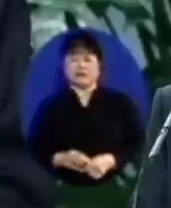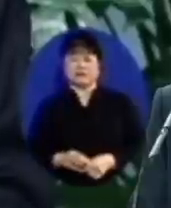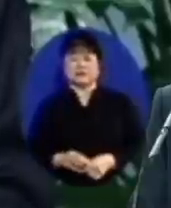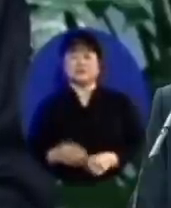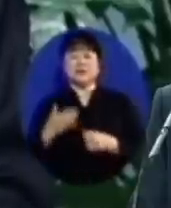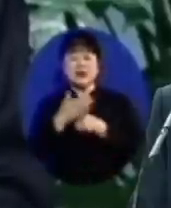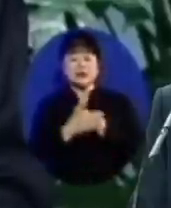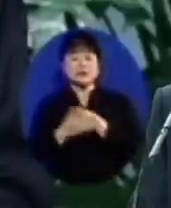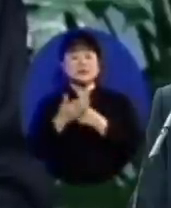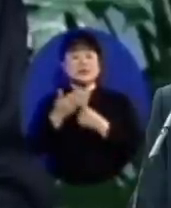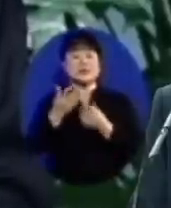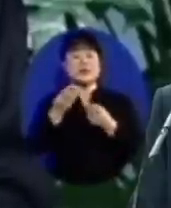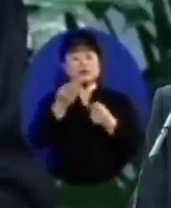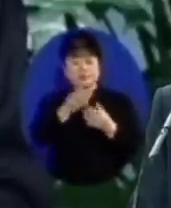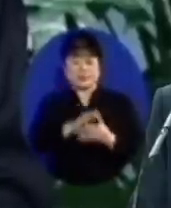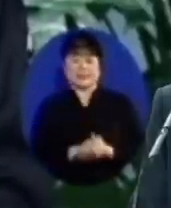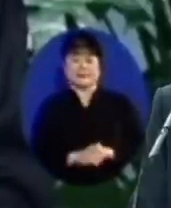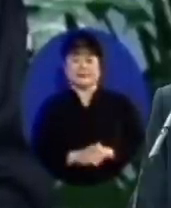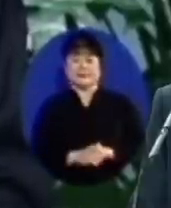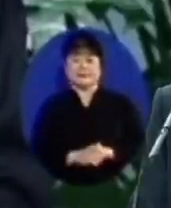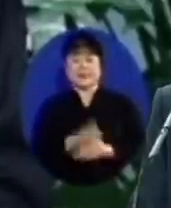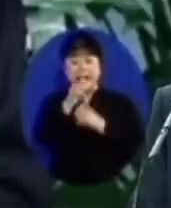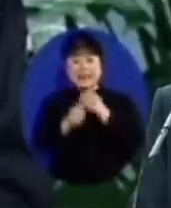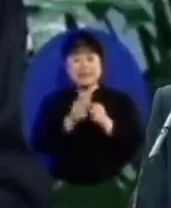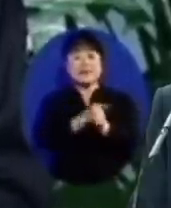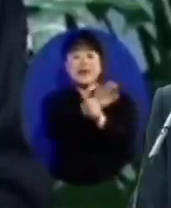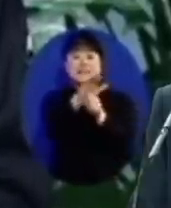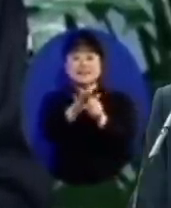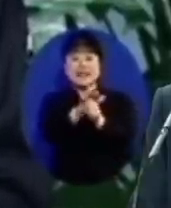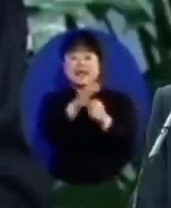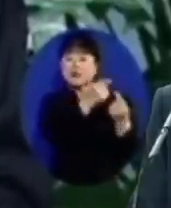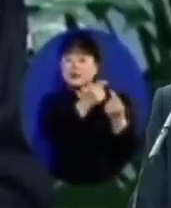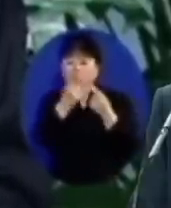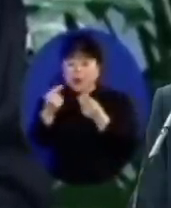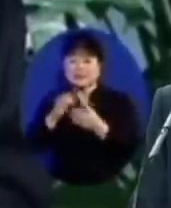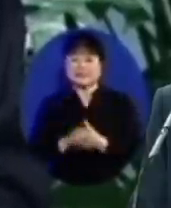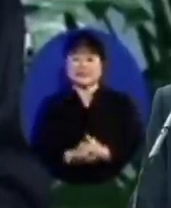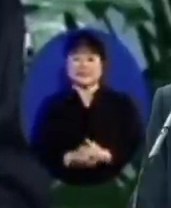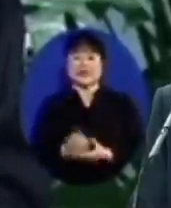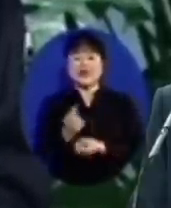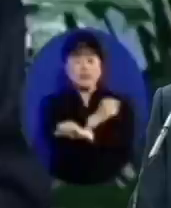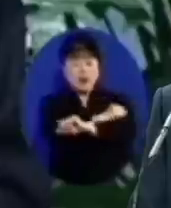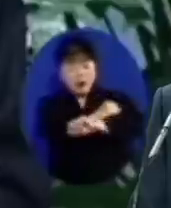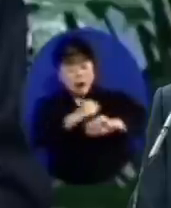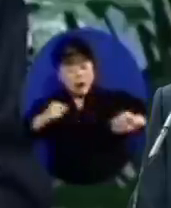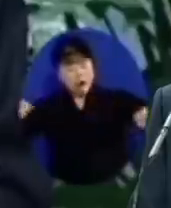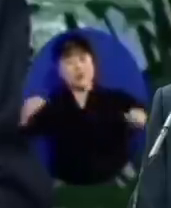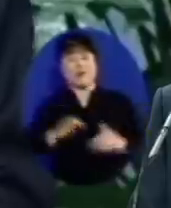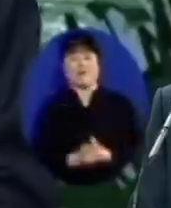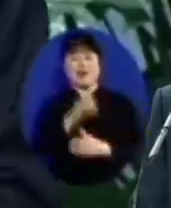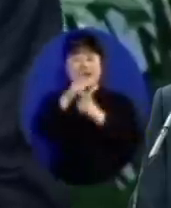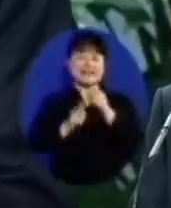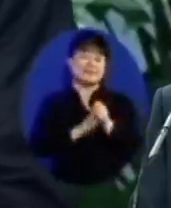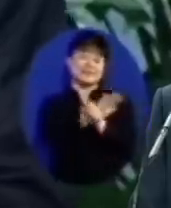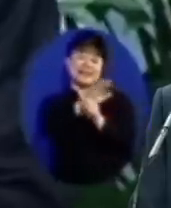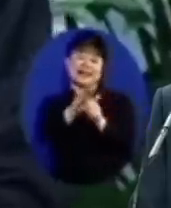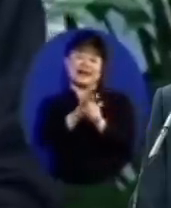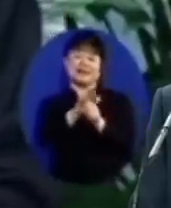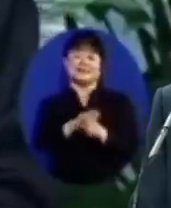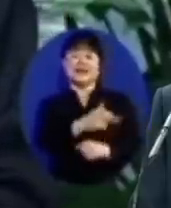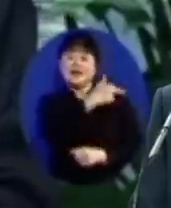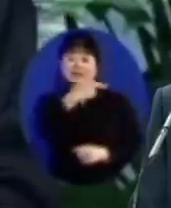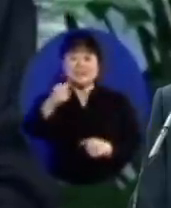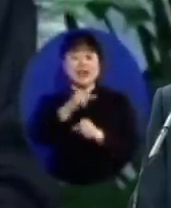구하는 사람이 많다고 말한 것입니다. 하나님의 사랑은 이와 같이 한없이 넓습니다. 하나님 사랑이